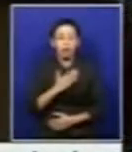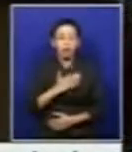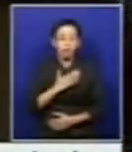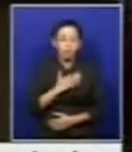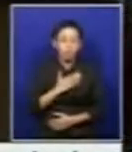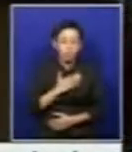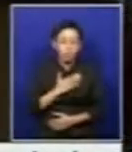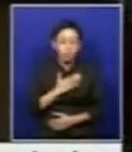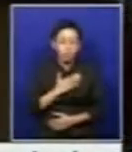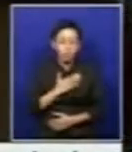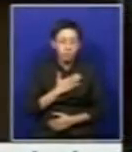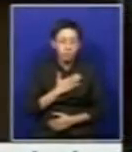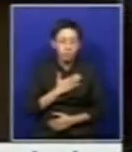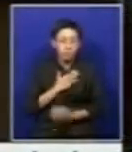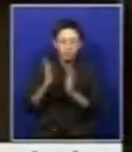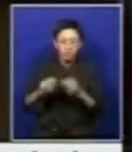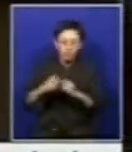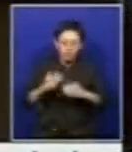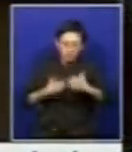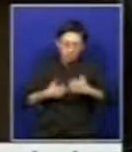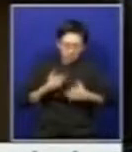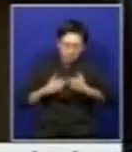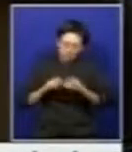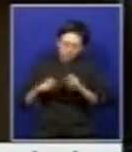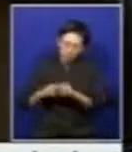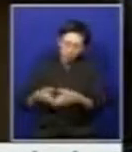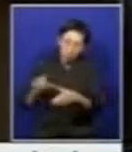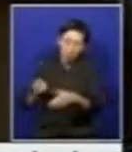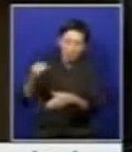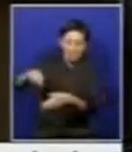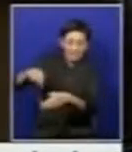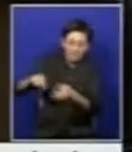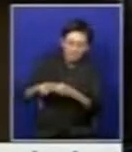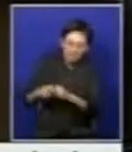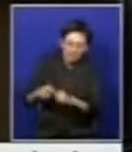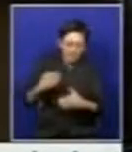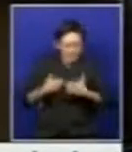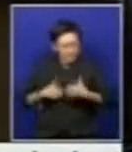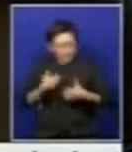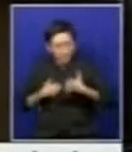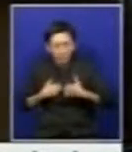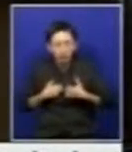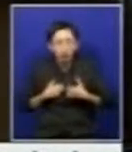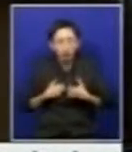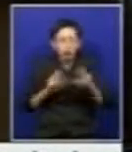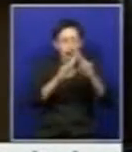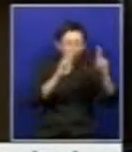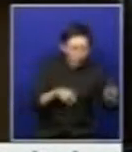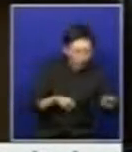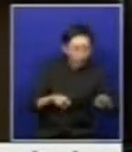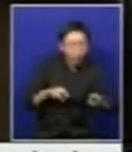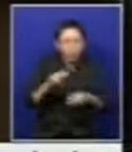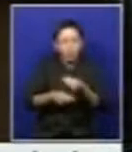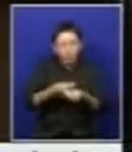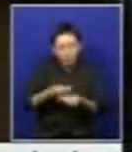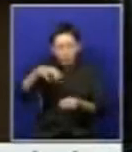ากคนที่ได้รับผลกระทบเป็นกลุ่มแรกหลังจากที่มีวิกฤตมีการปิดกิจการ